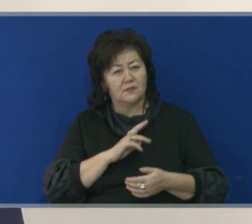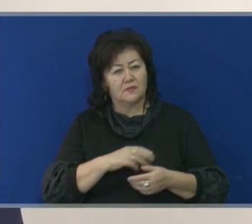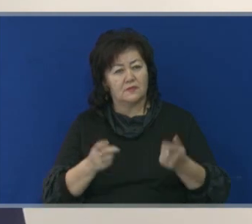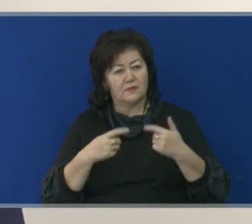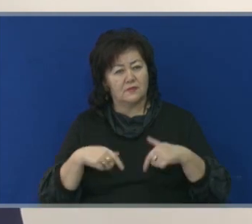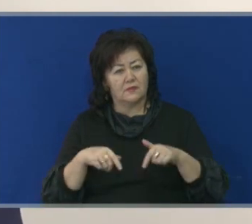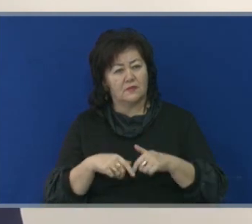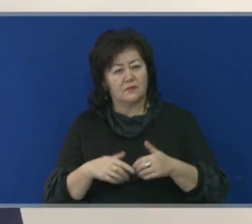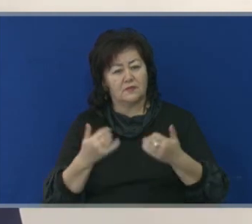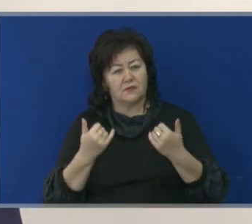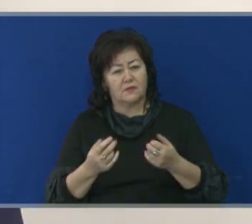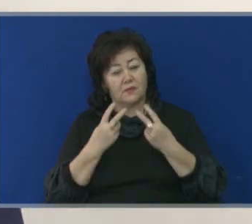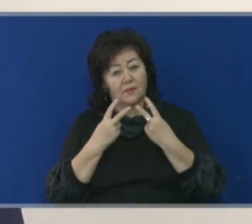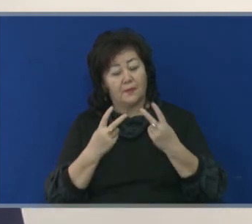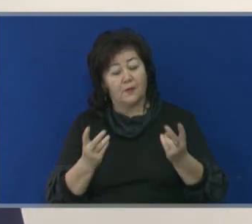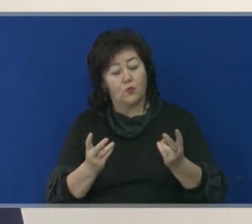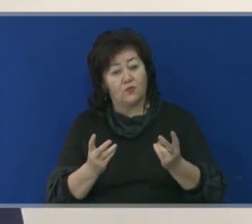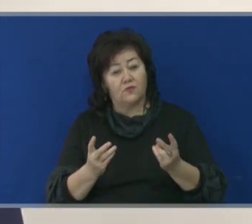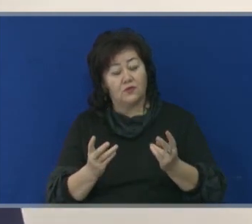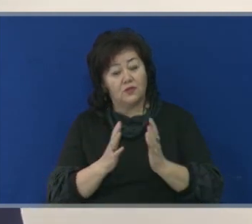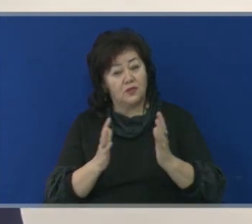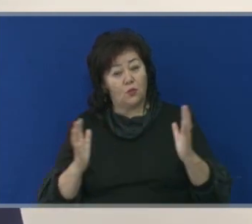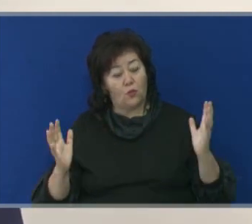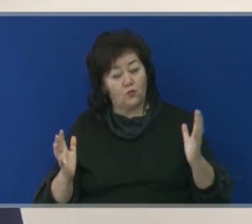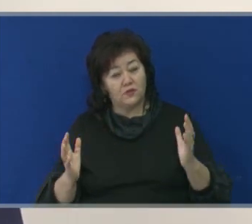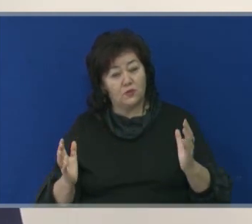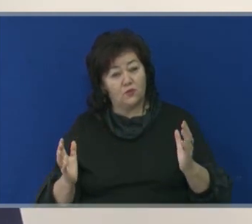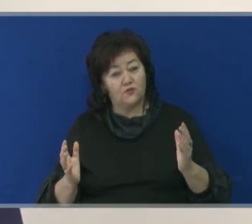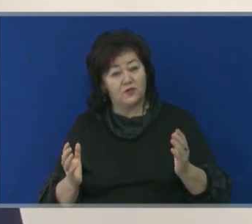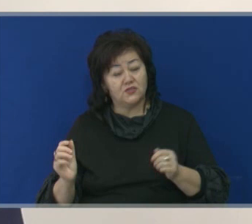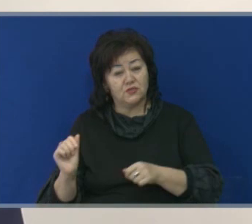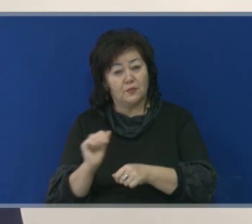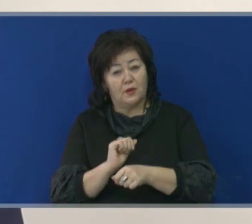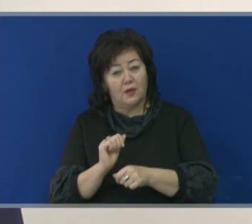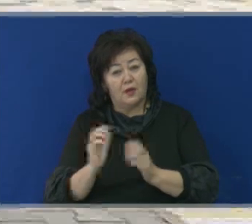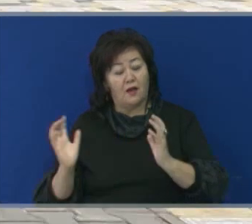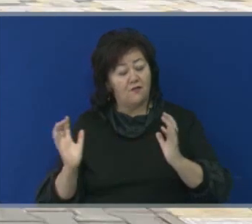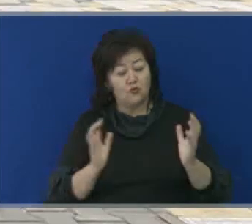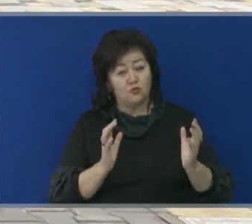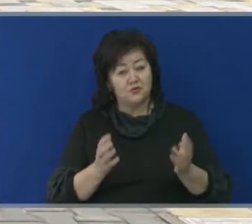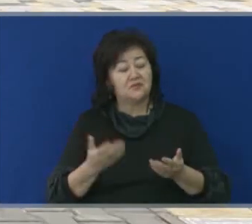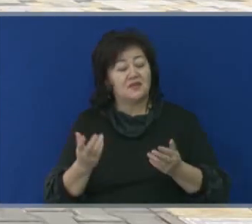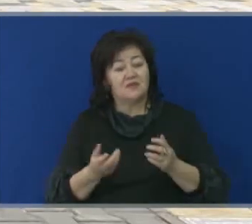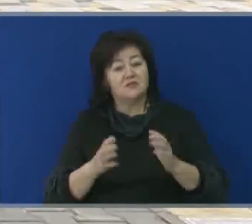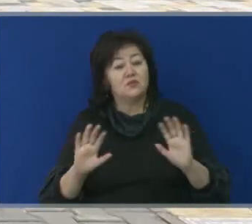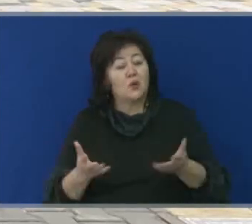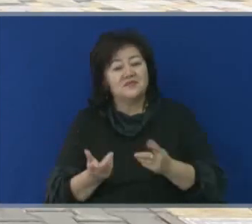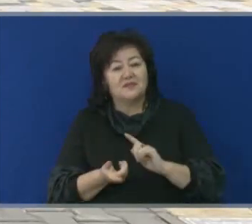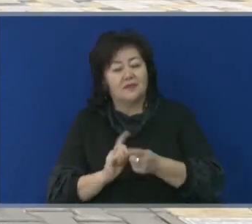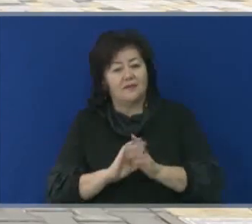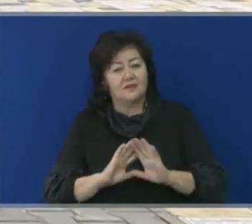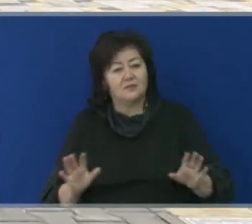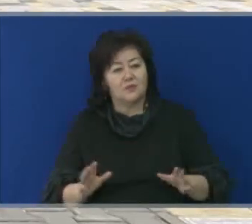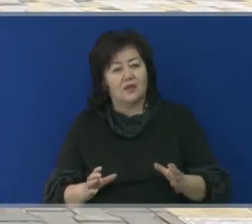но пока мы не увеличим количество подвижного состава, у нас ситуация не изменится. Также члены совета